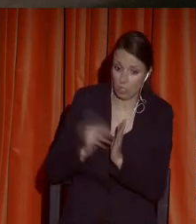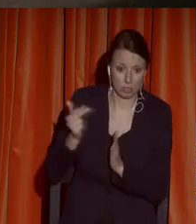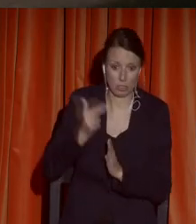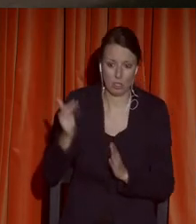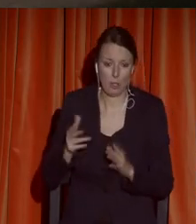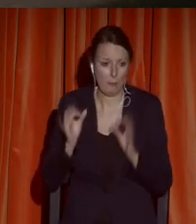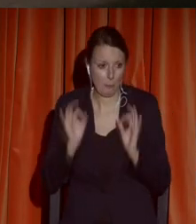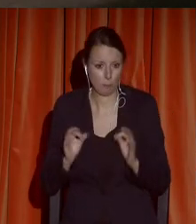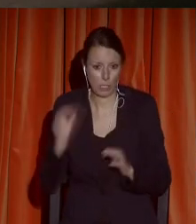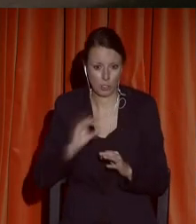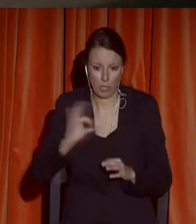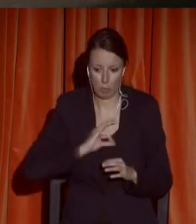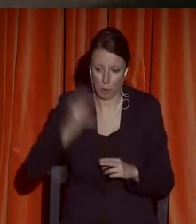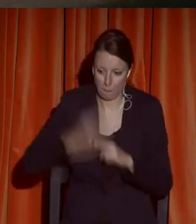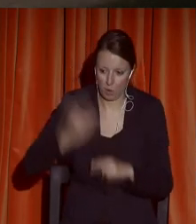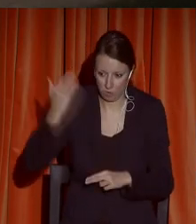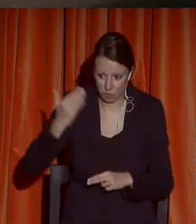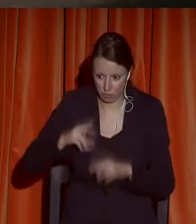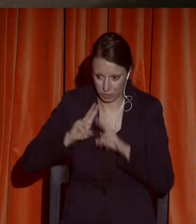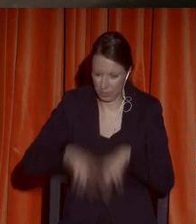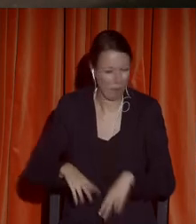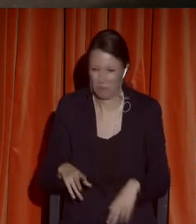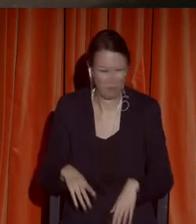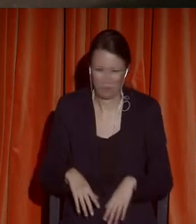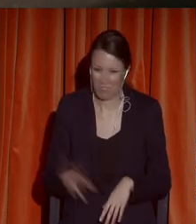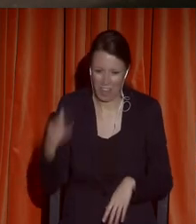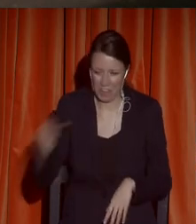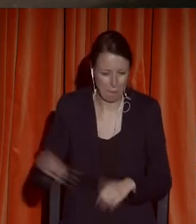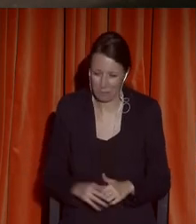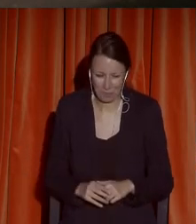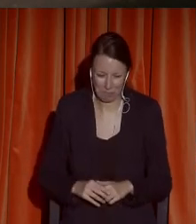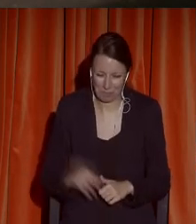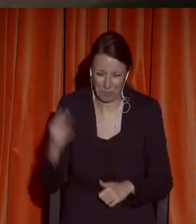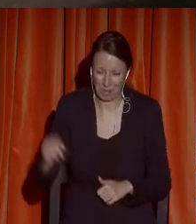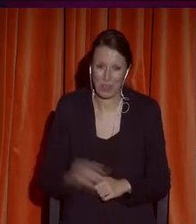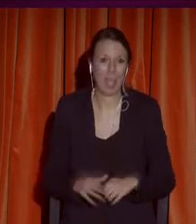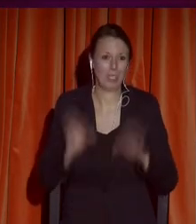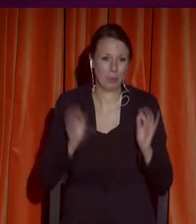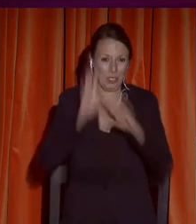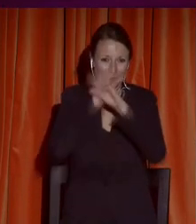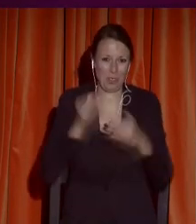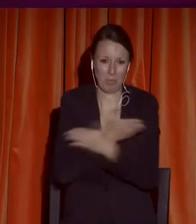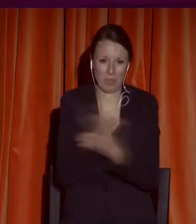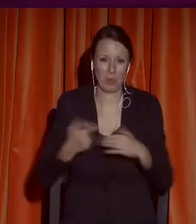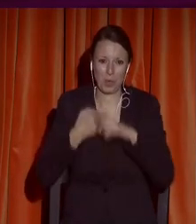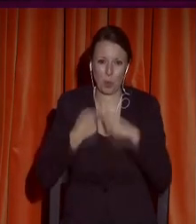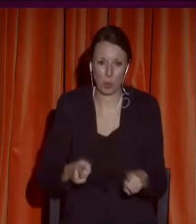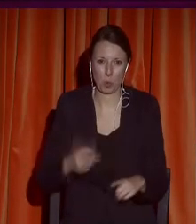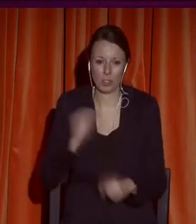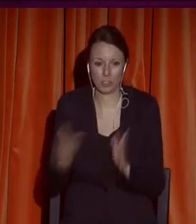mi została jeszcze połowa mojego wystąpienia, ale to w takim razie, proszę państwa, to w takim razie bardzo, bardzo tylko króciutko